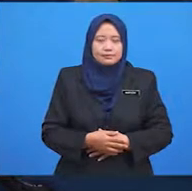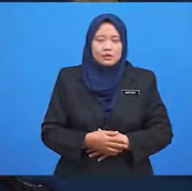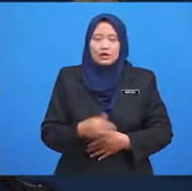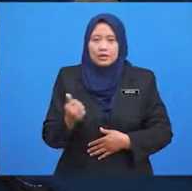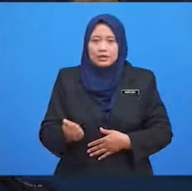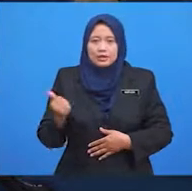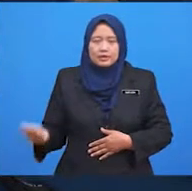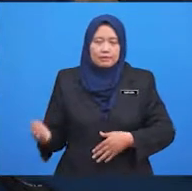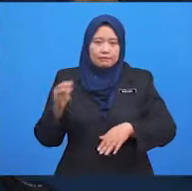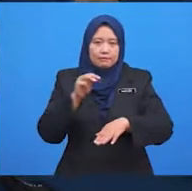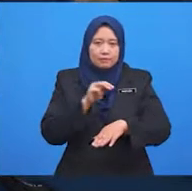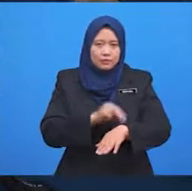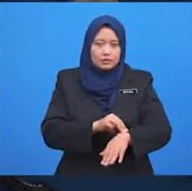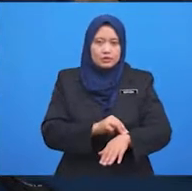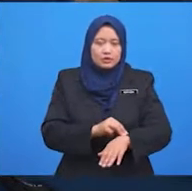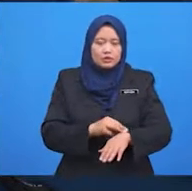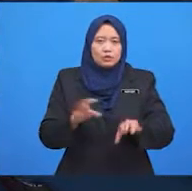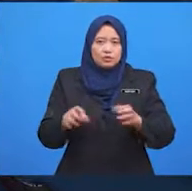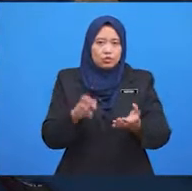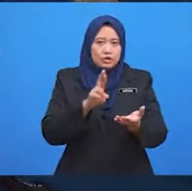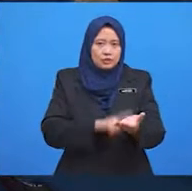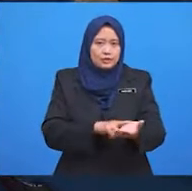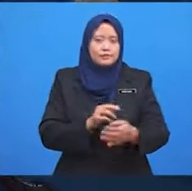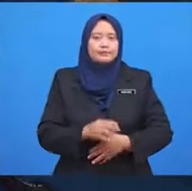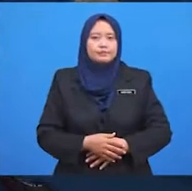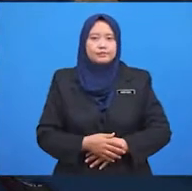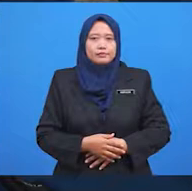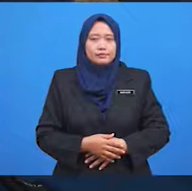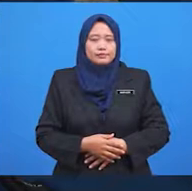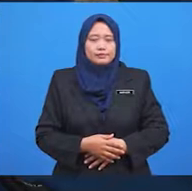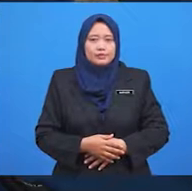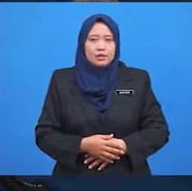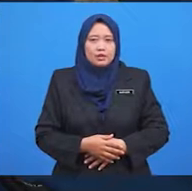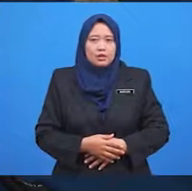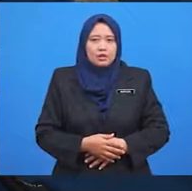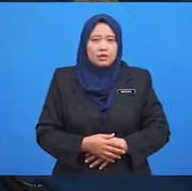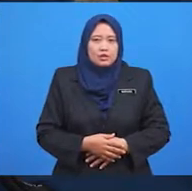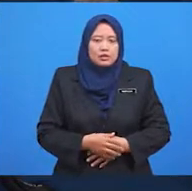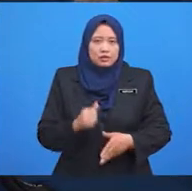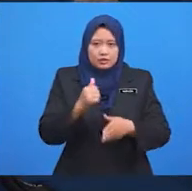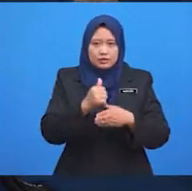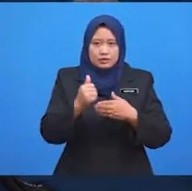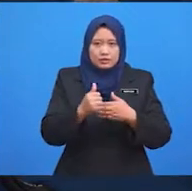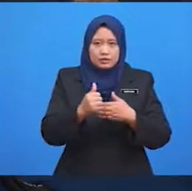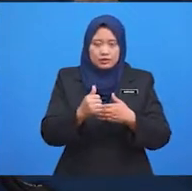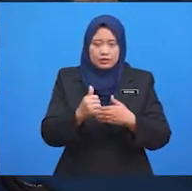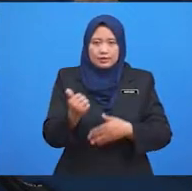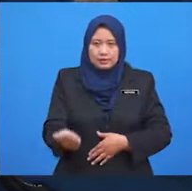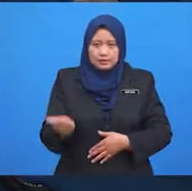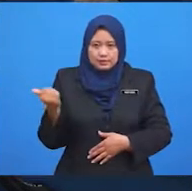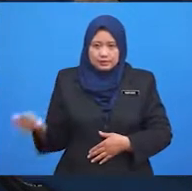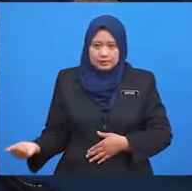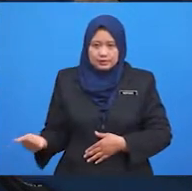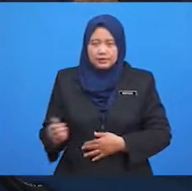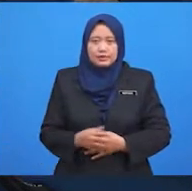Alatan semasa melaksanakan rawatan mikrokarat. Antara alatan yang diperlukan untuk melaksanakan